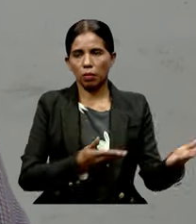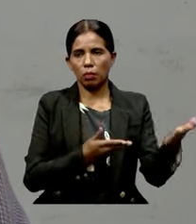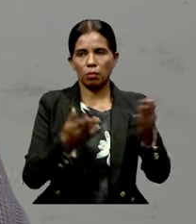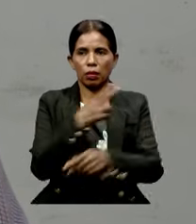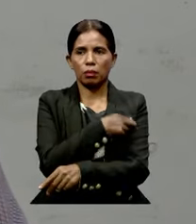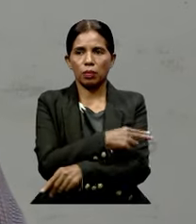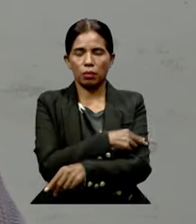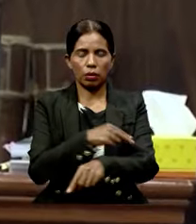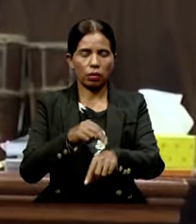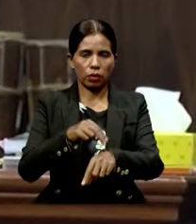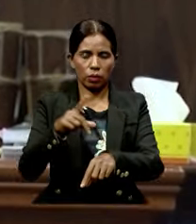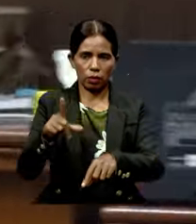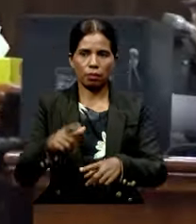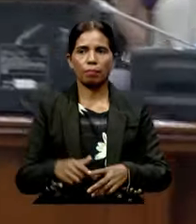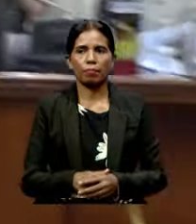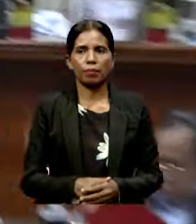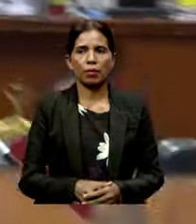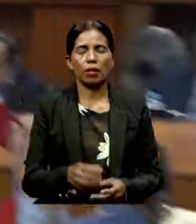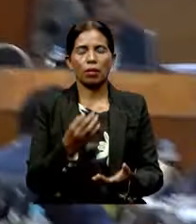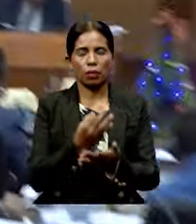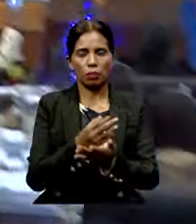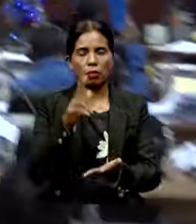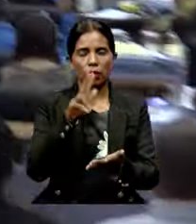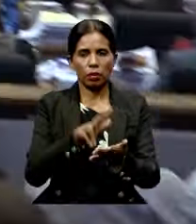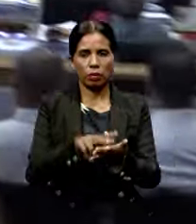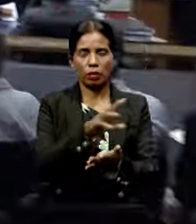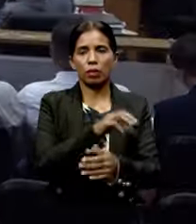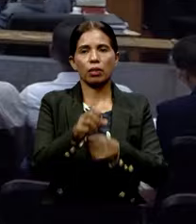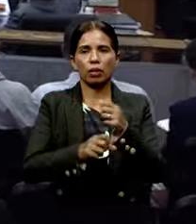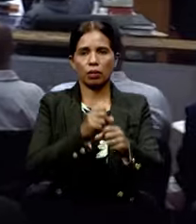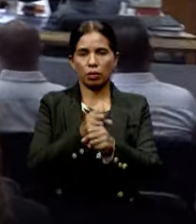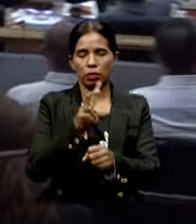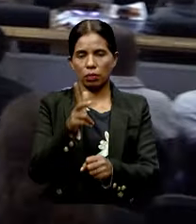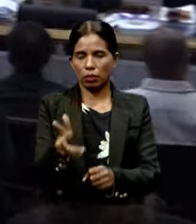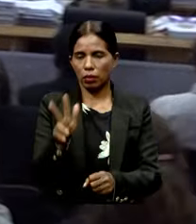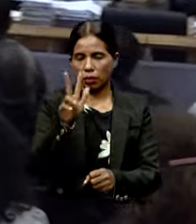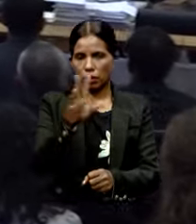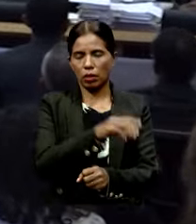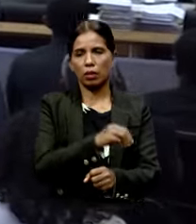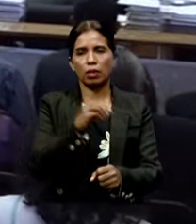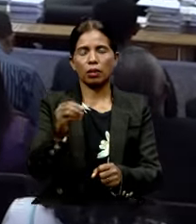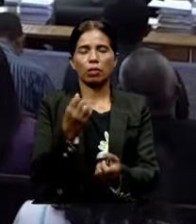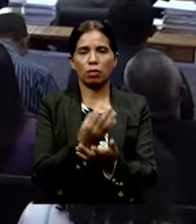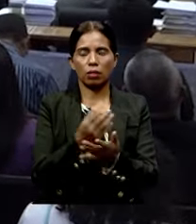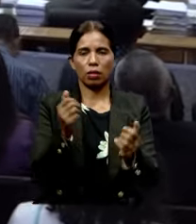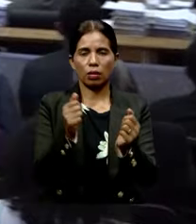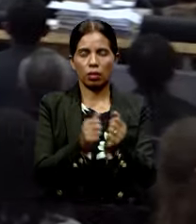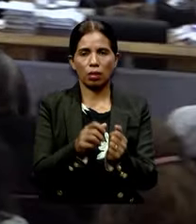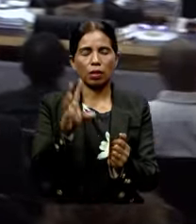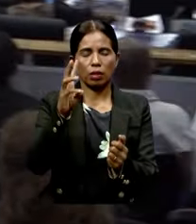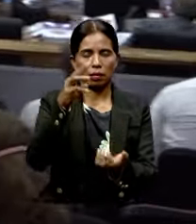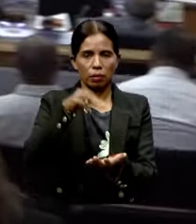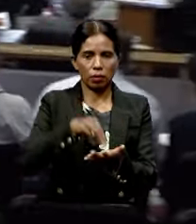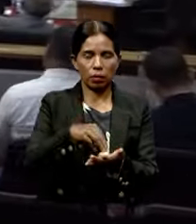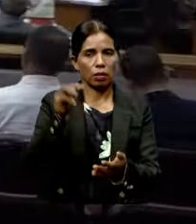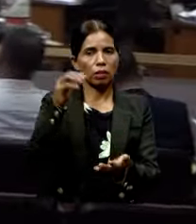para tebel hal tratamento ya nebe. E orçamento retificativo tinha rihunruo runulo recintolo o montante dólar americano tokonen aloca